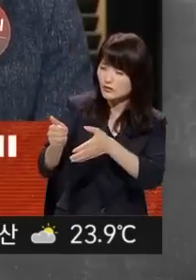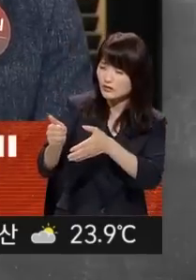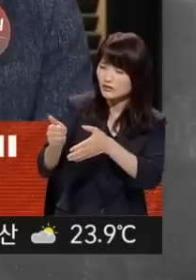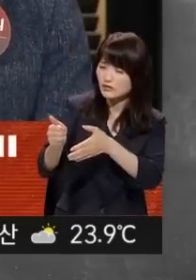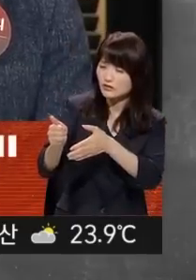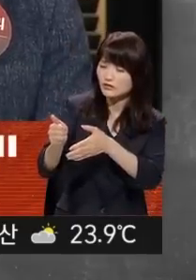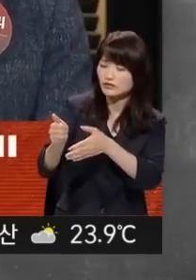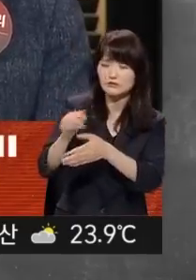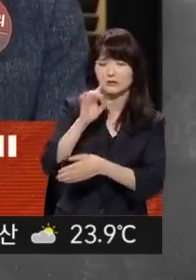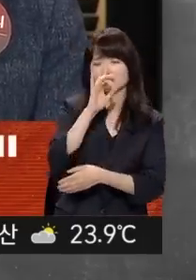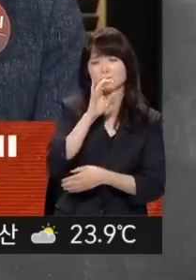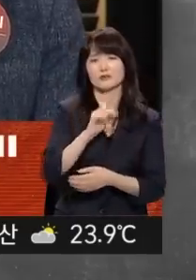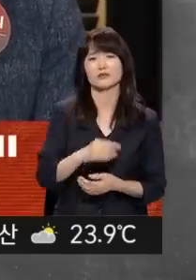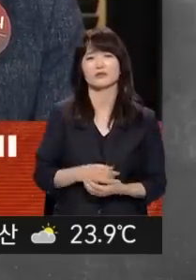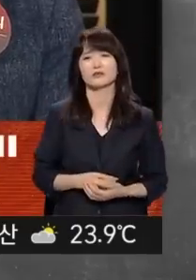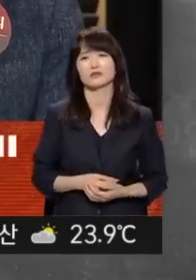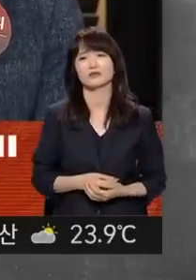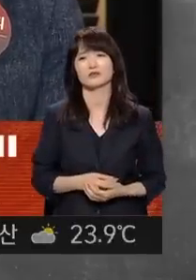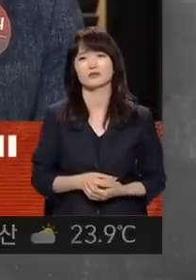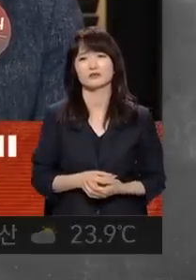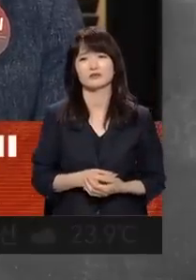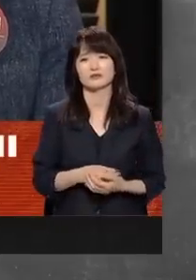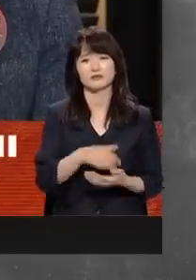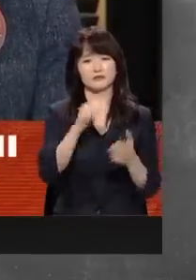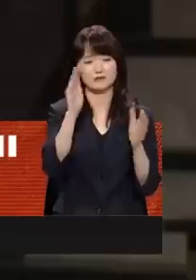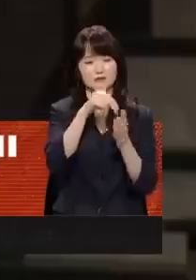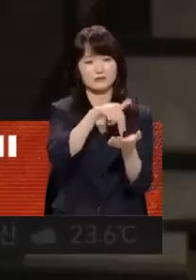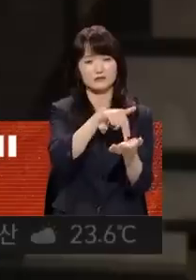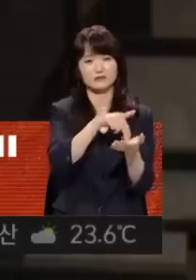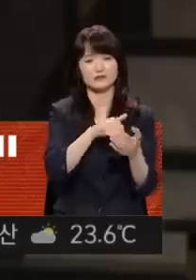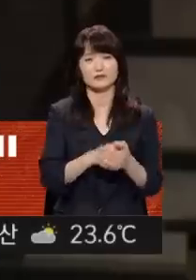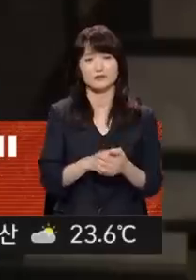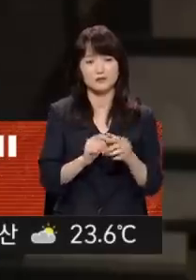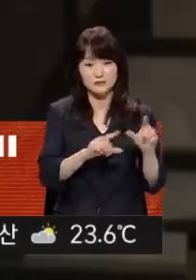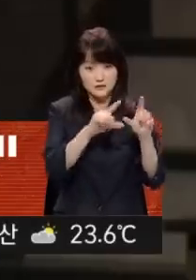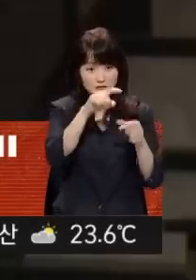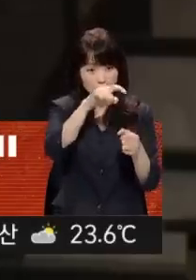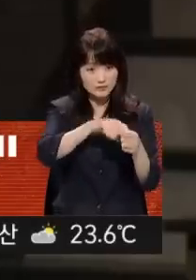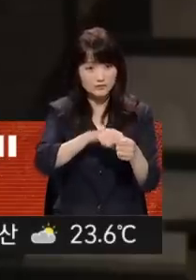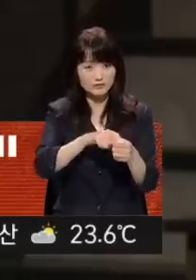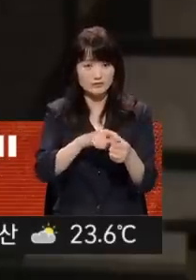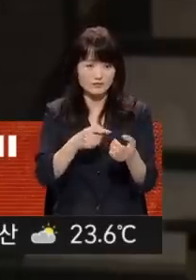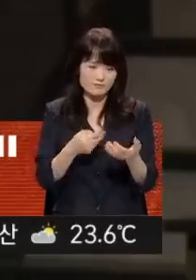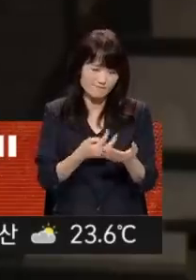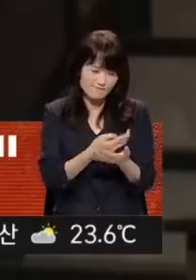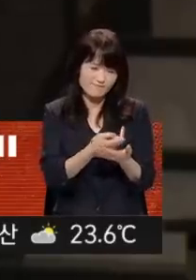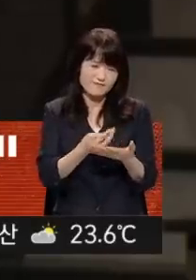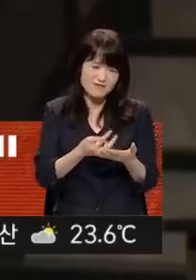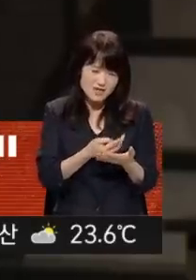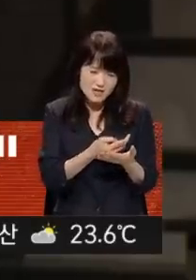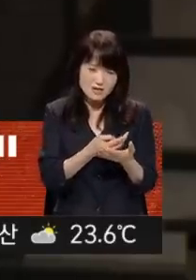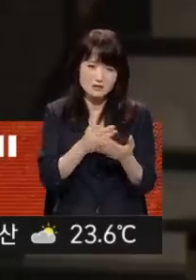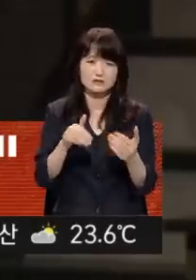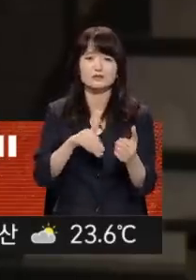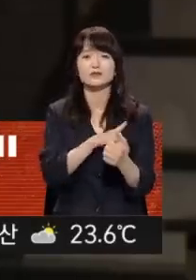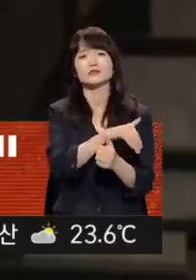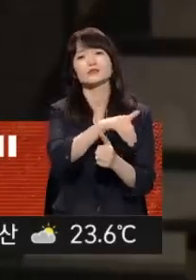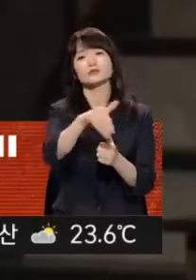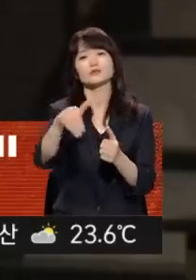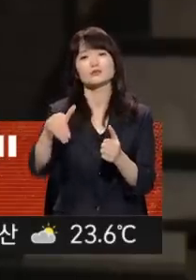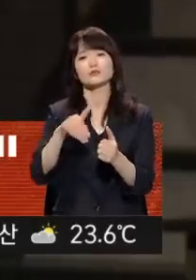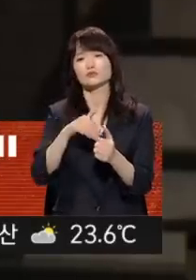이렇게 치워버렸습니다 사실 아예 입장에서는 한번 살아보려고 정말 발버둥을 쳤는데요 주위에 있는 그